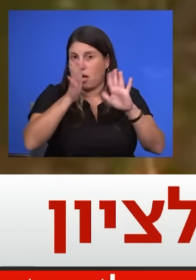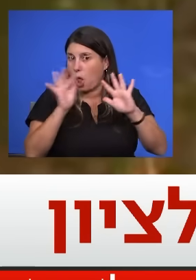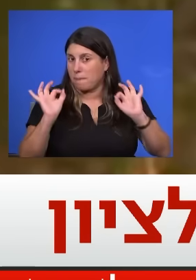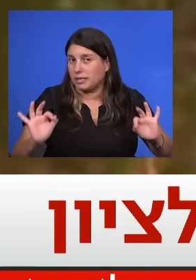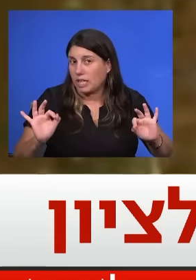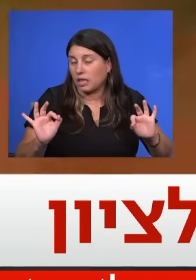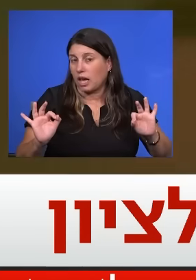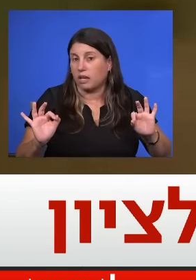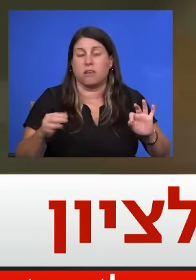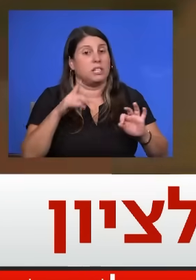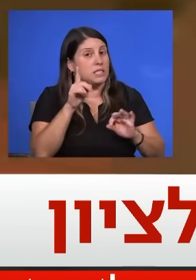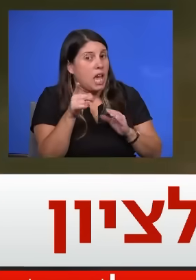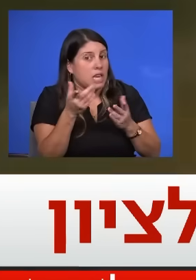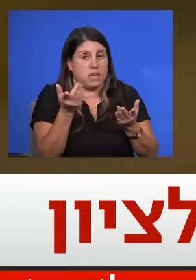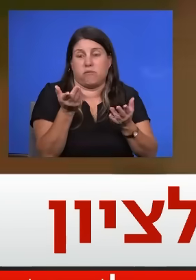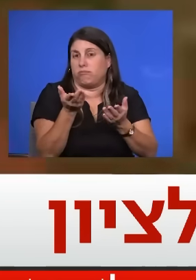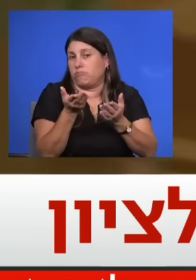לפנות שם פצועים.